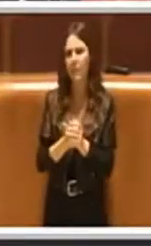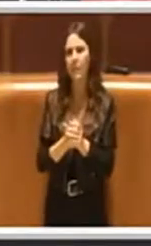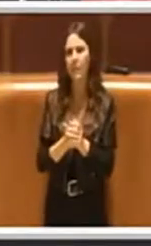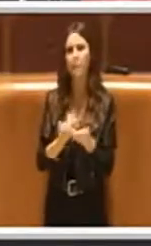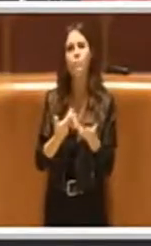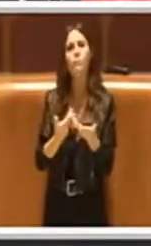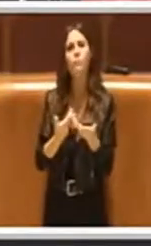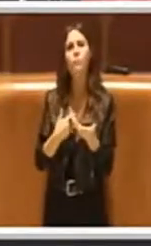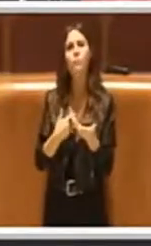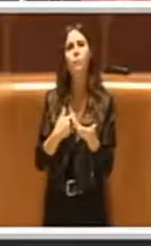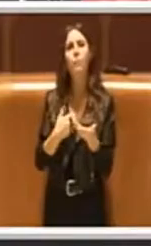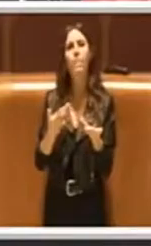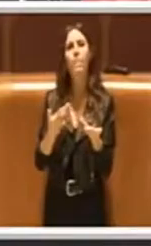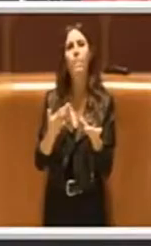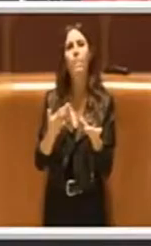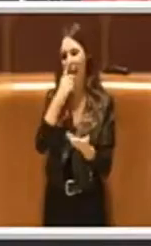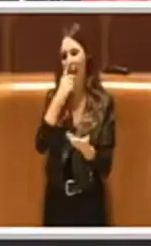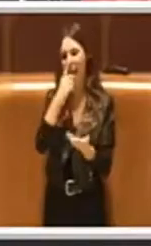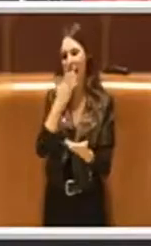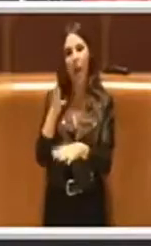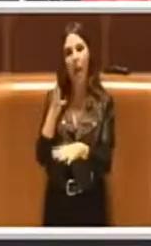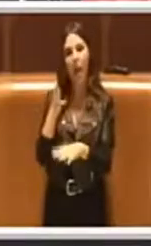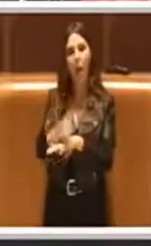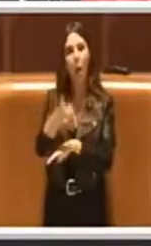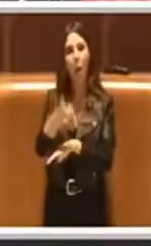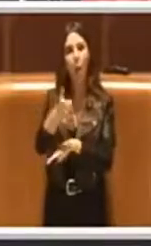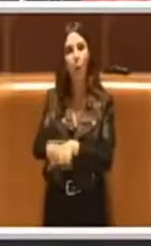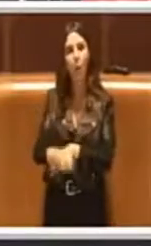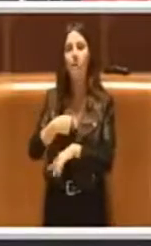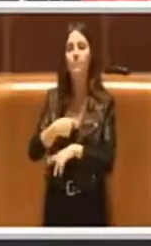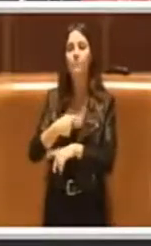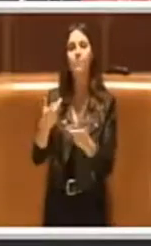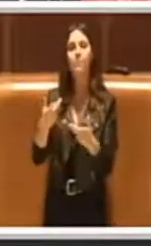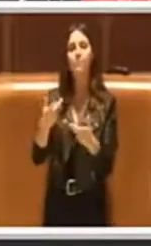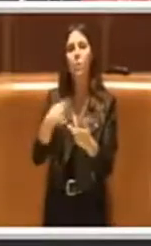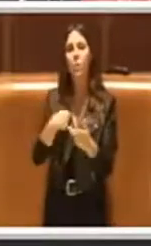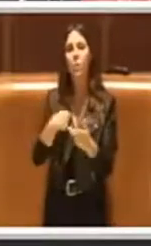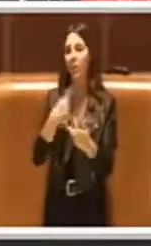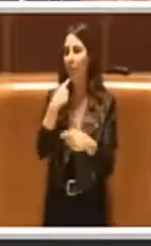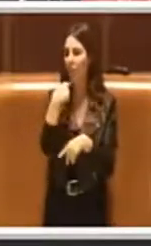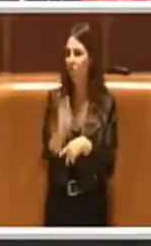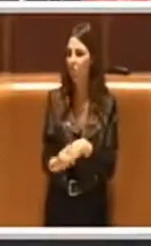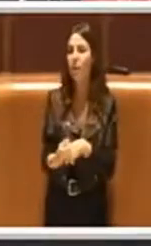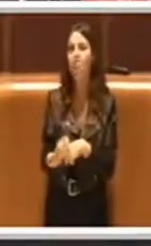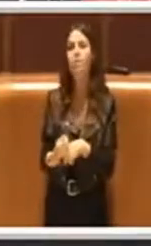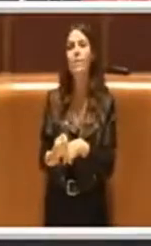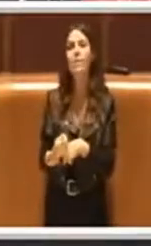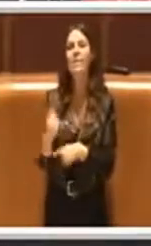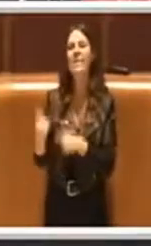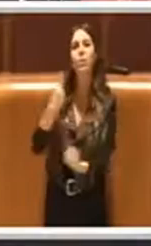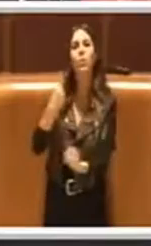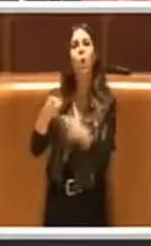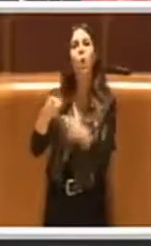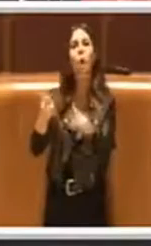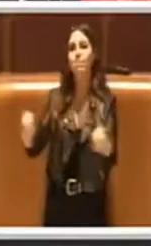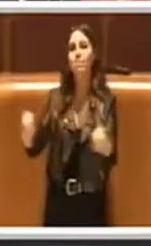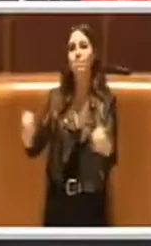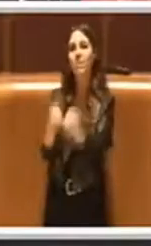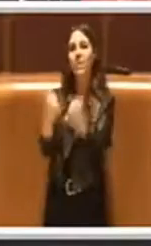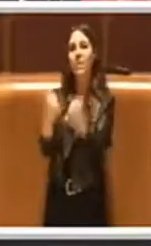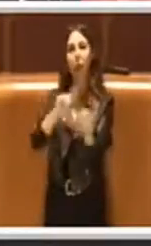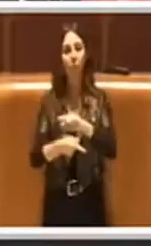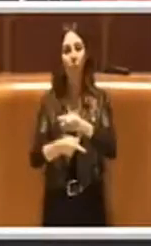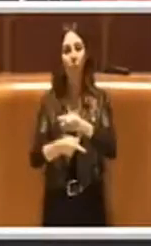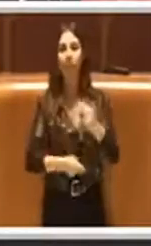perché parlavo proprio dell'ostruzionismo che in questi giorni c'è stata mentre nella variazione di bilancio